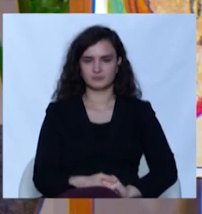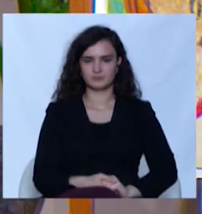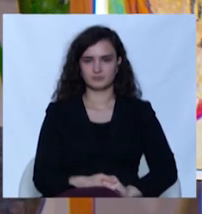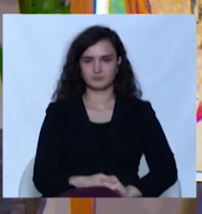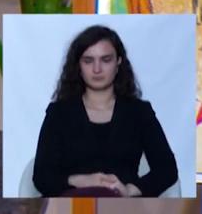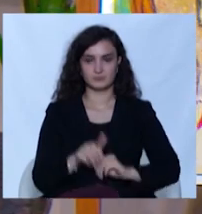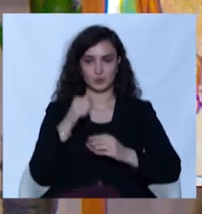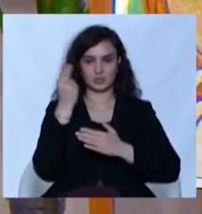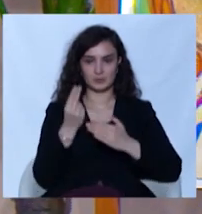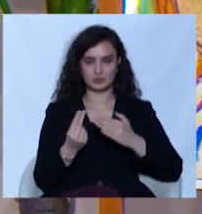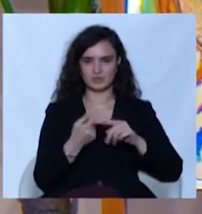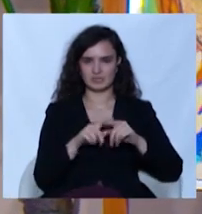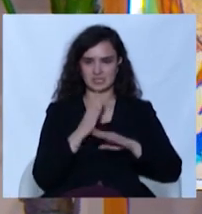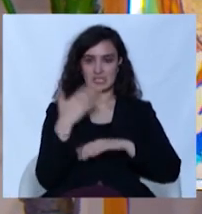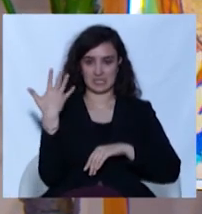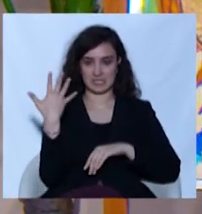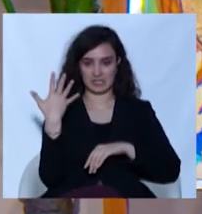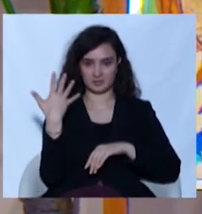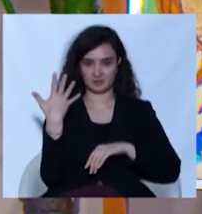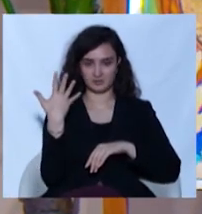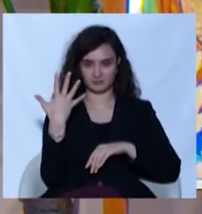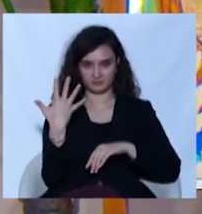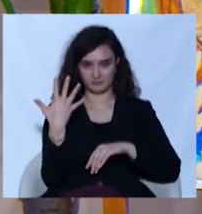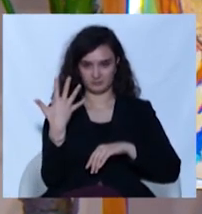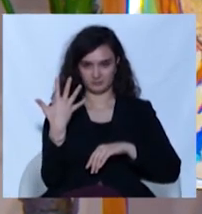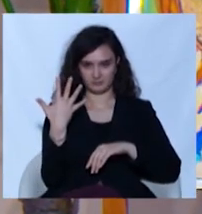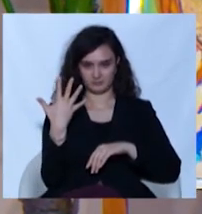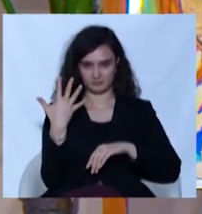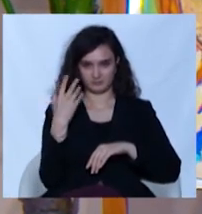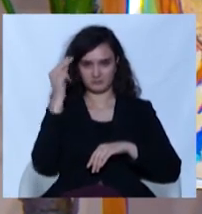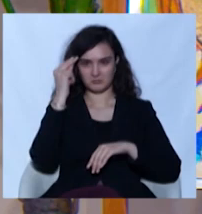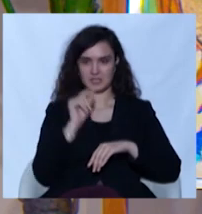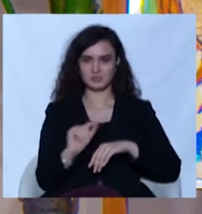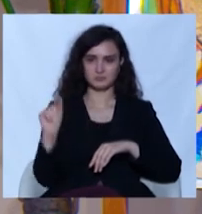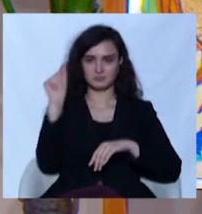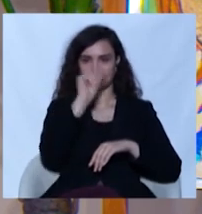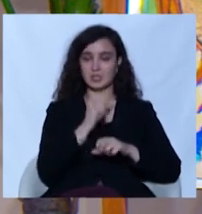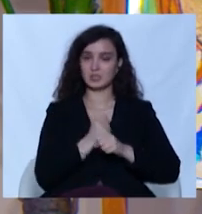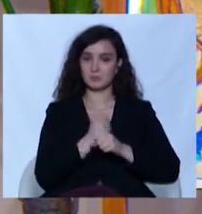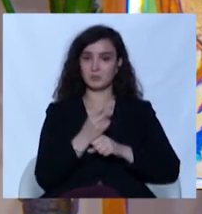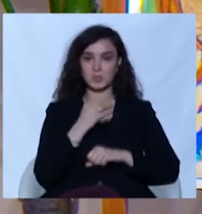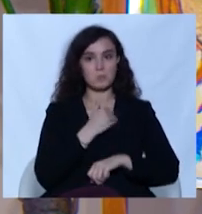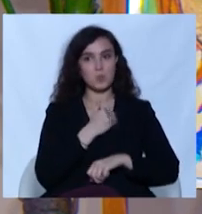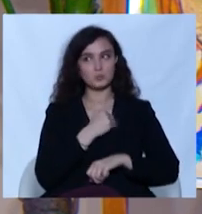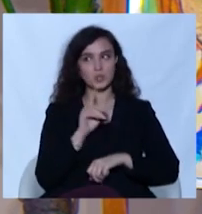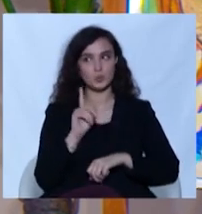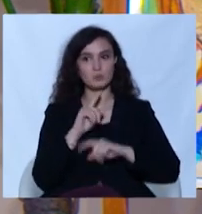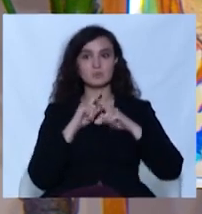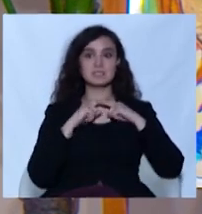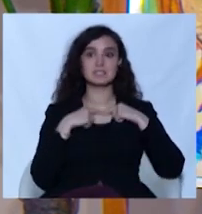როგორი ნამუშევარი. ეს არის ხელი, ესეთი. სუ ფანქრითაა გაკეთებული, მაგრამ მოუნდა რა